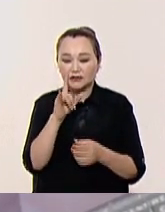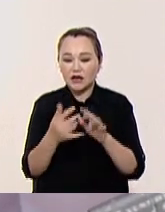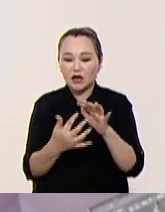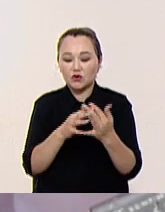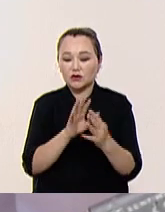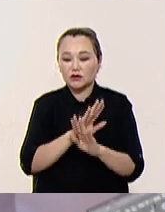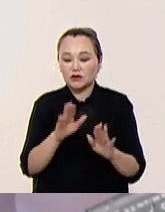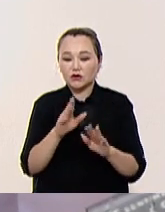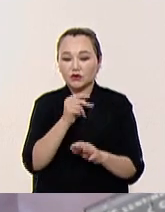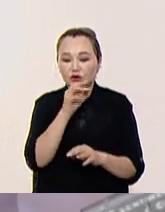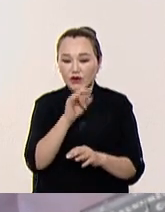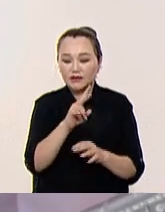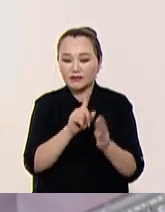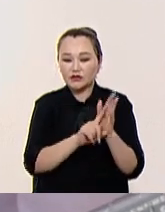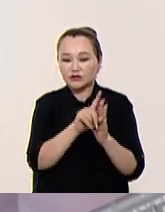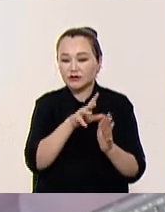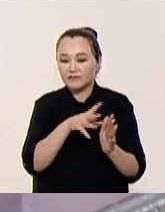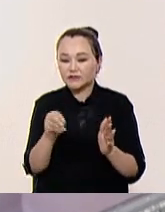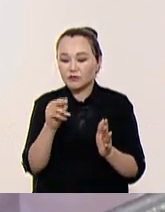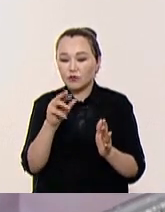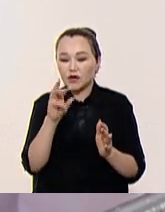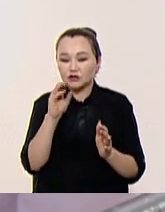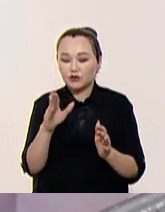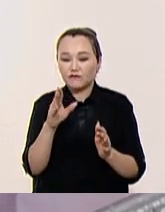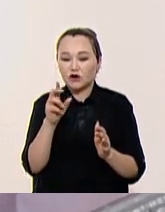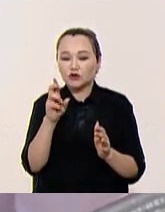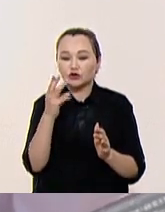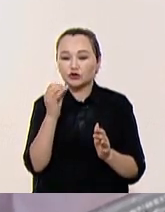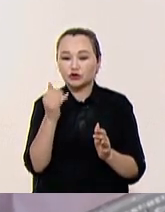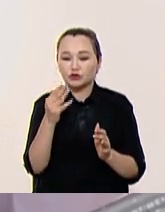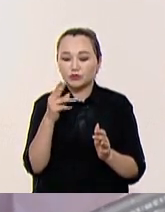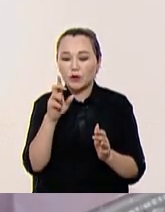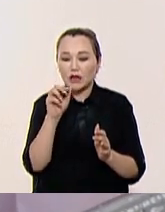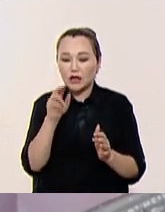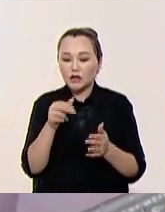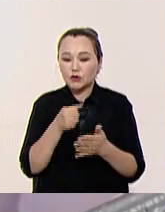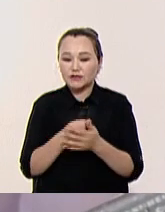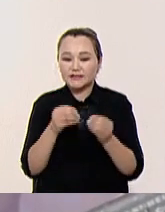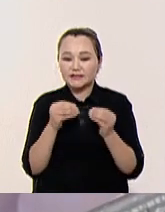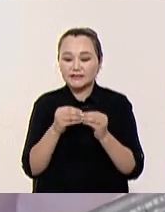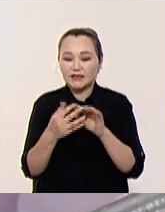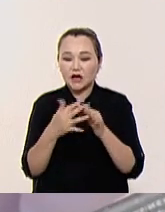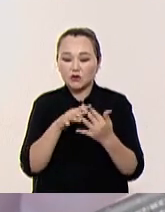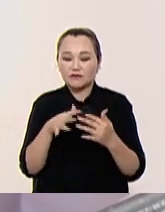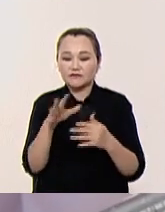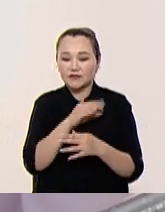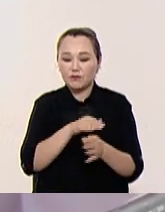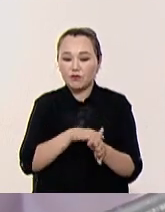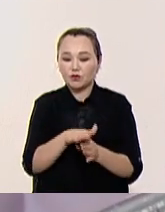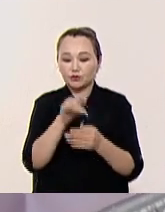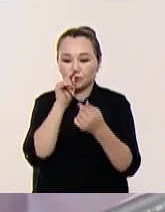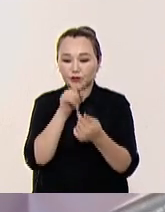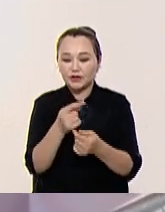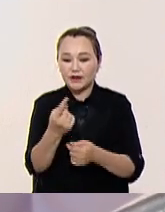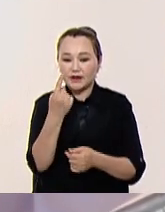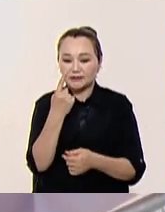демес, құйғаннан бастап Пугачевке дейін, үш бұлаққа дейін қол қойып берді. 10 ауылдың халқы түгел қарсы. Бұл